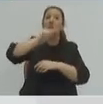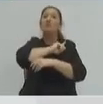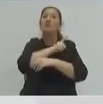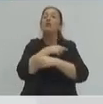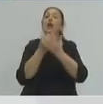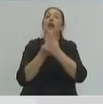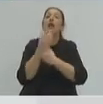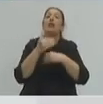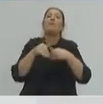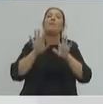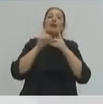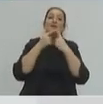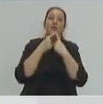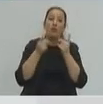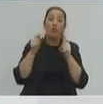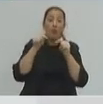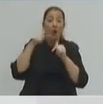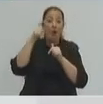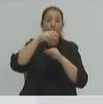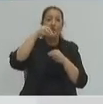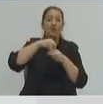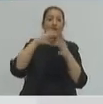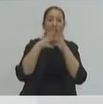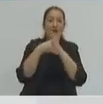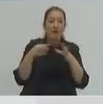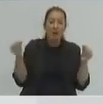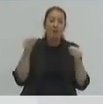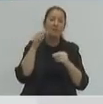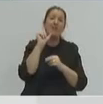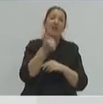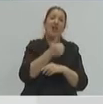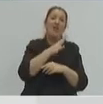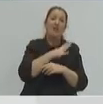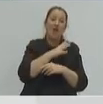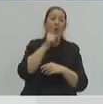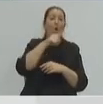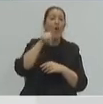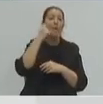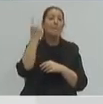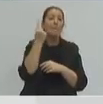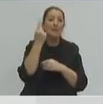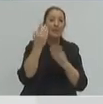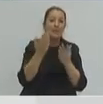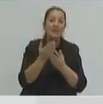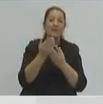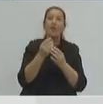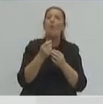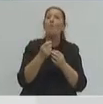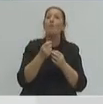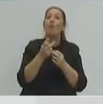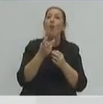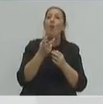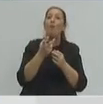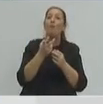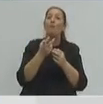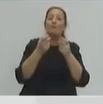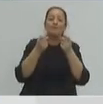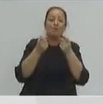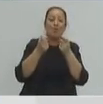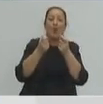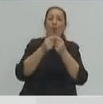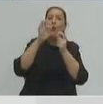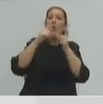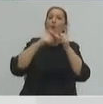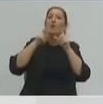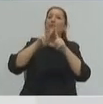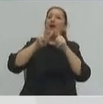Evet, bu ay içerisinde kaybettiğimiz değerler var. Onlardan birisi Bosna Hersek mücadelesi için,